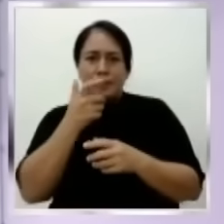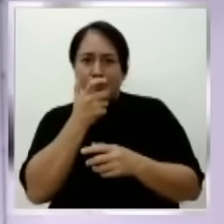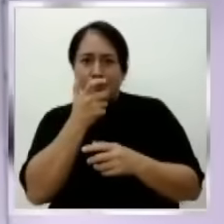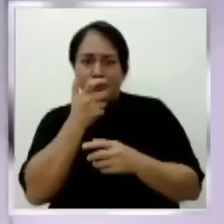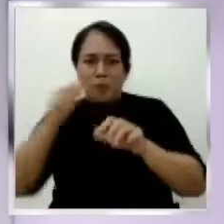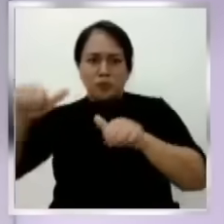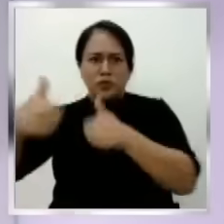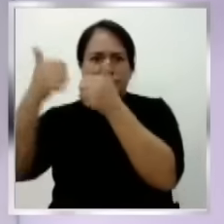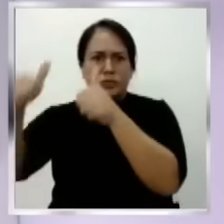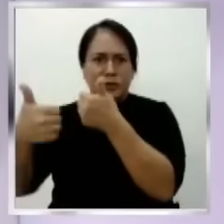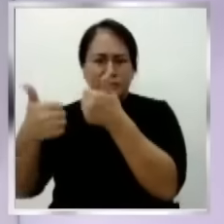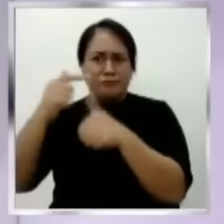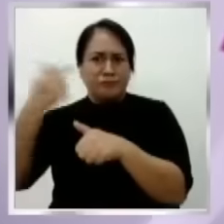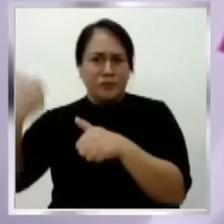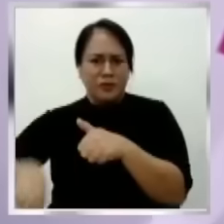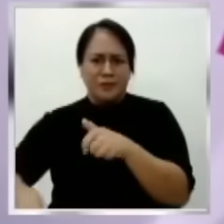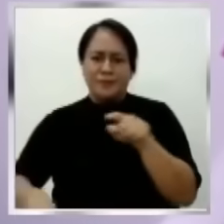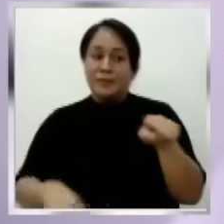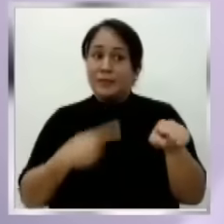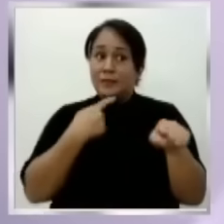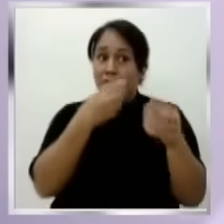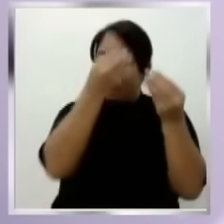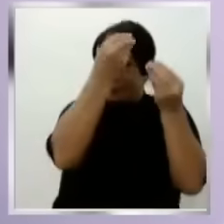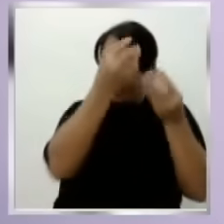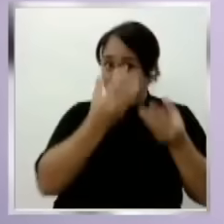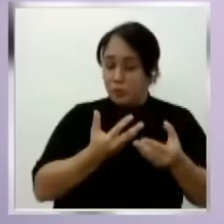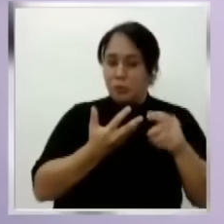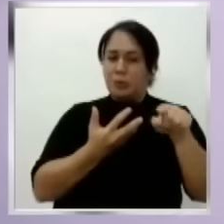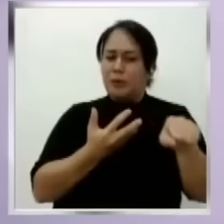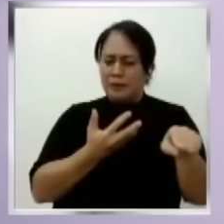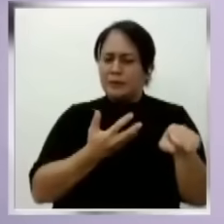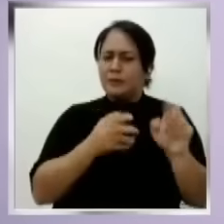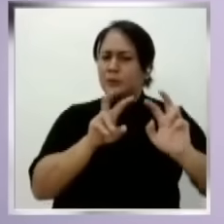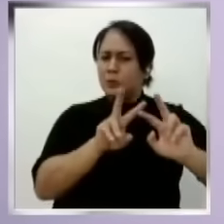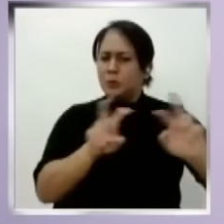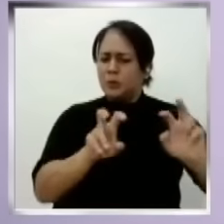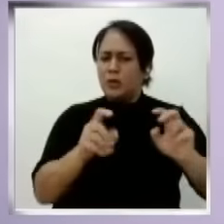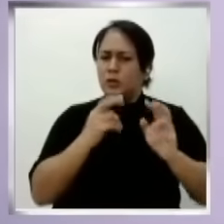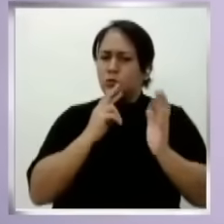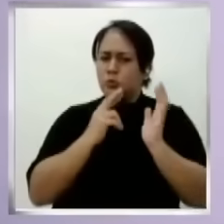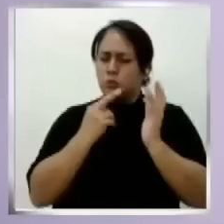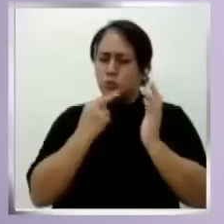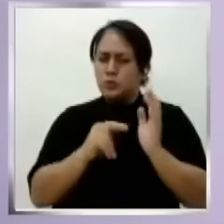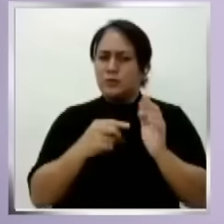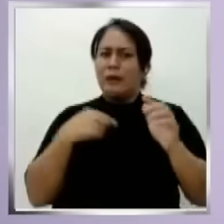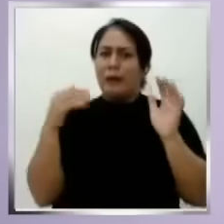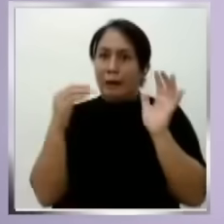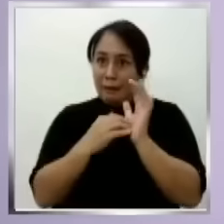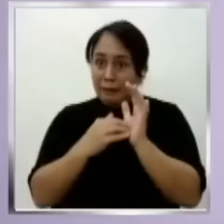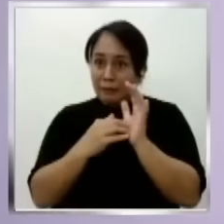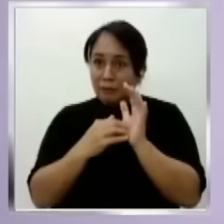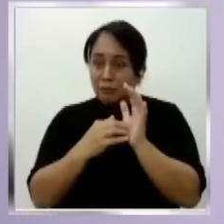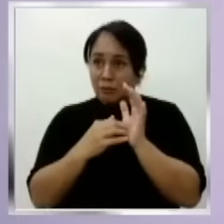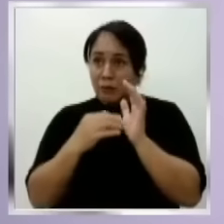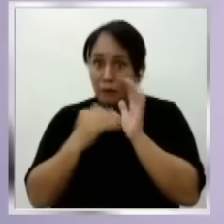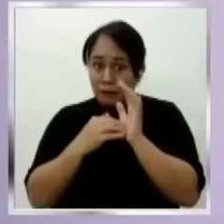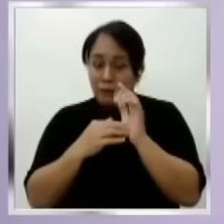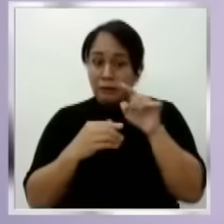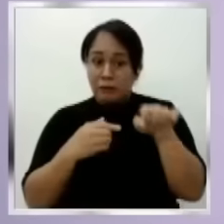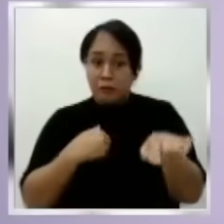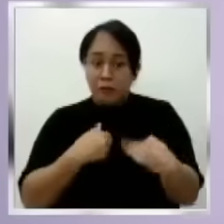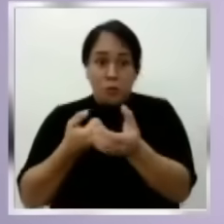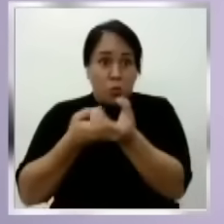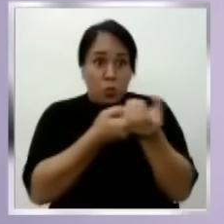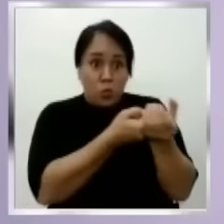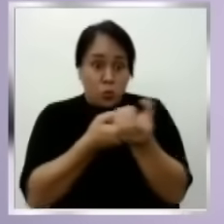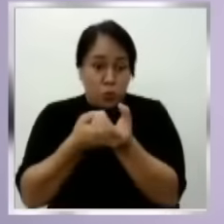aming mapagkakatiwala ang source. Iniimbestigahan naman ang ulat na binomba ulit ng tubig ang barko ng Coast Guard